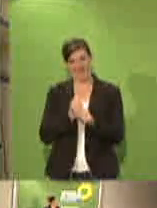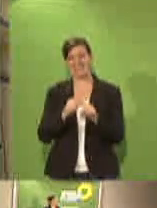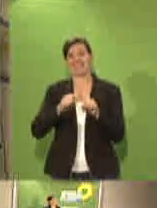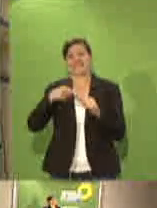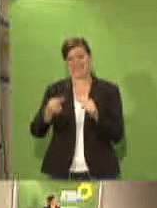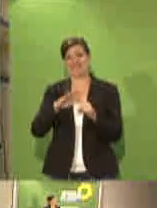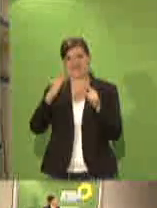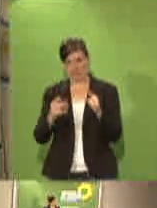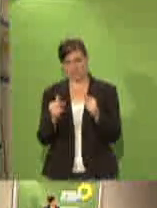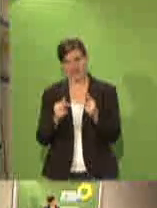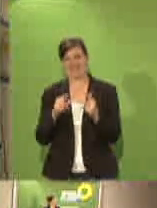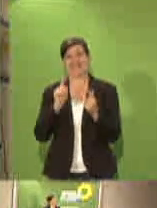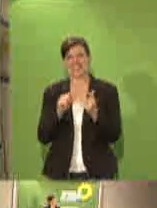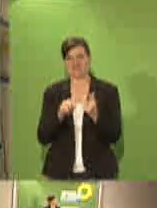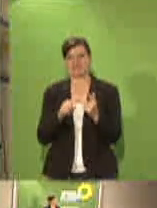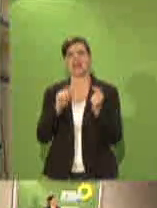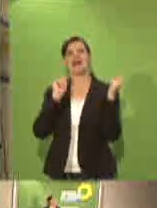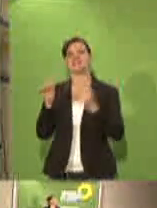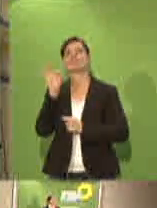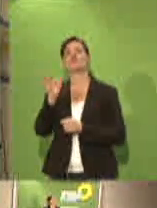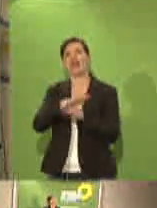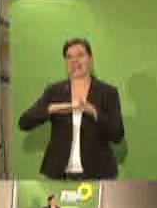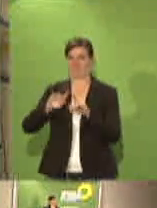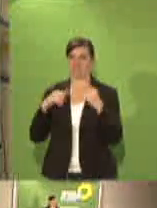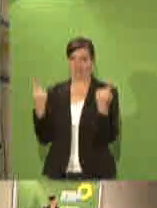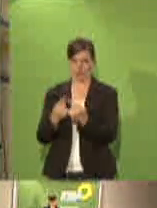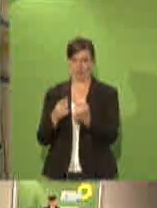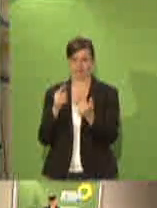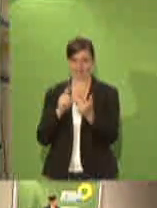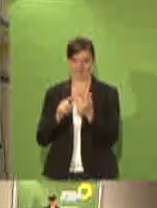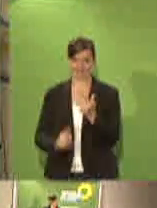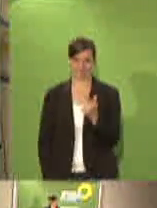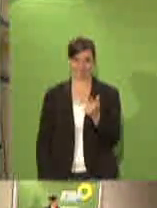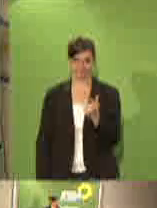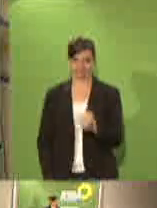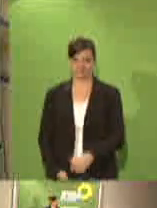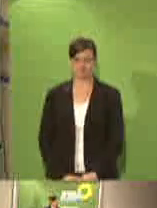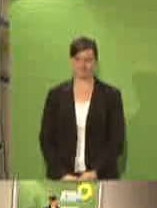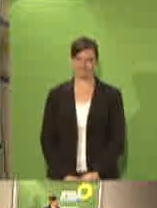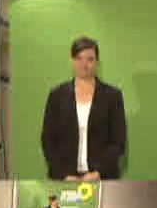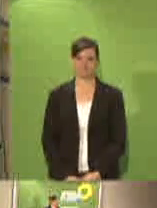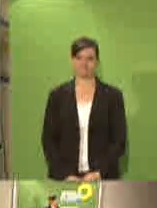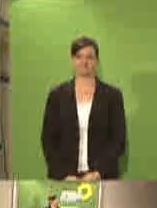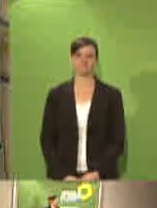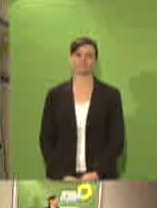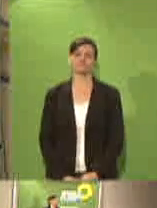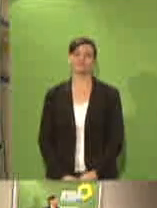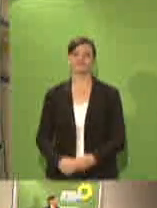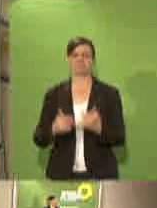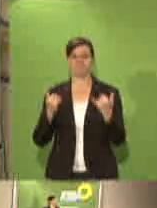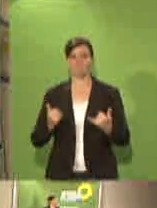Tagesordnungspunkt des Antrags zu den ländlichen Räumen debattieren. So, wir haben bei der Wahl